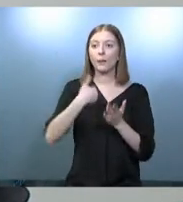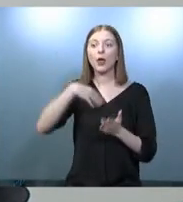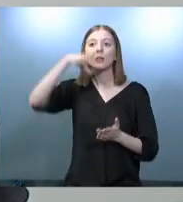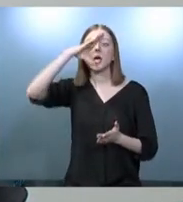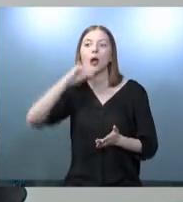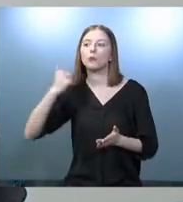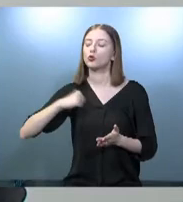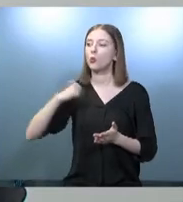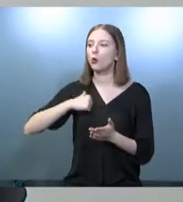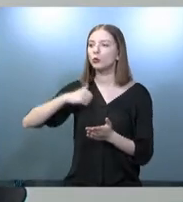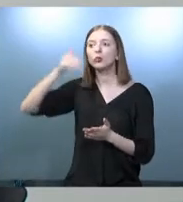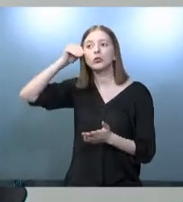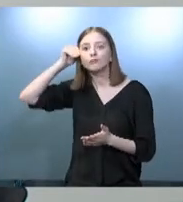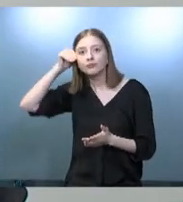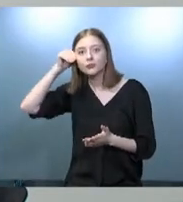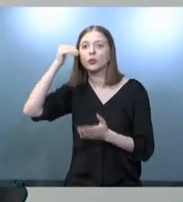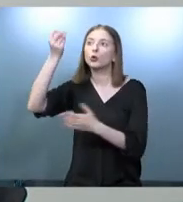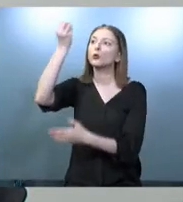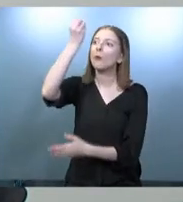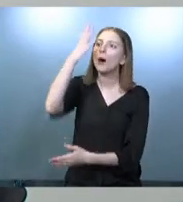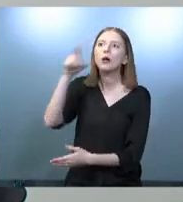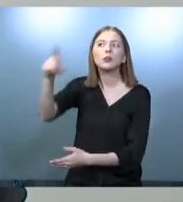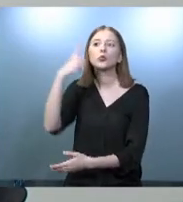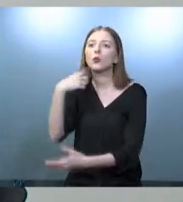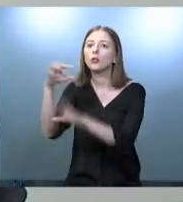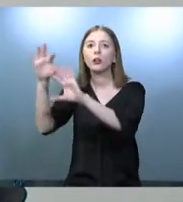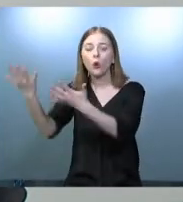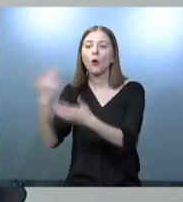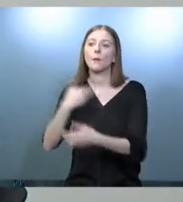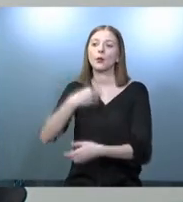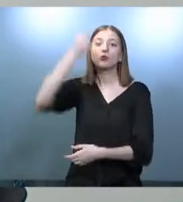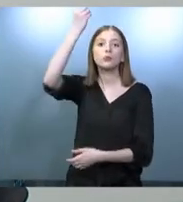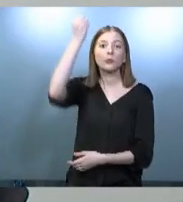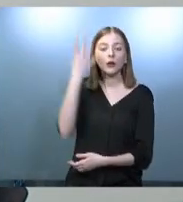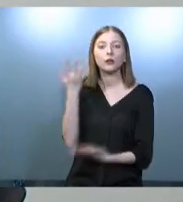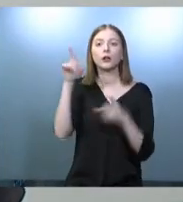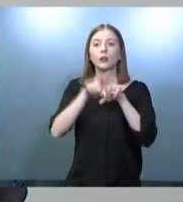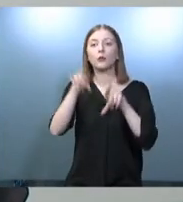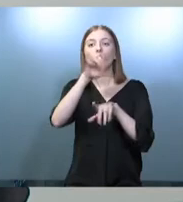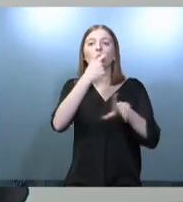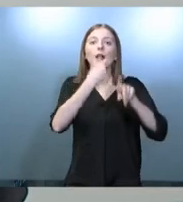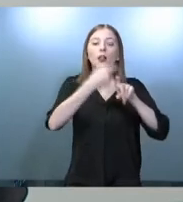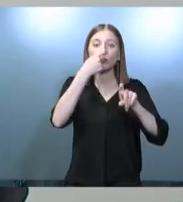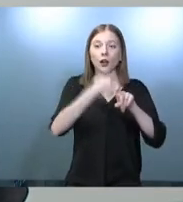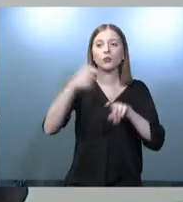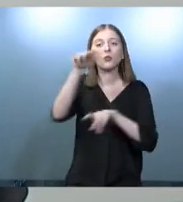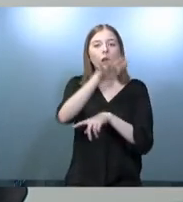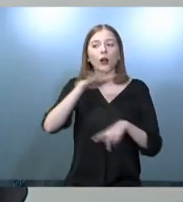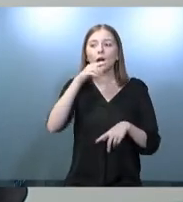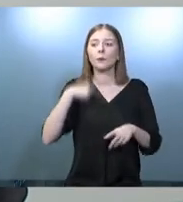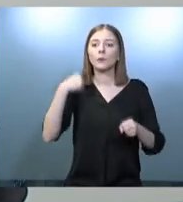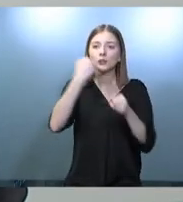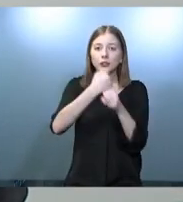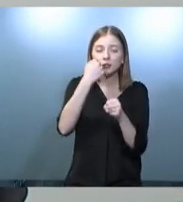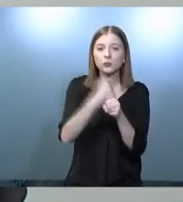žmogų. Mes esame politiškai atviri. Mes norime dirbti Kėdainiams Kėdainių kraštui. Mes turime matymus,